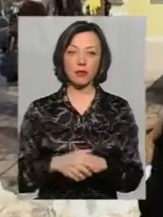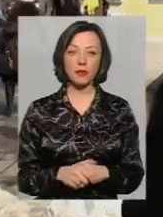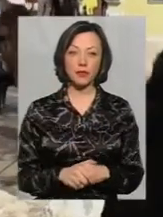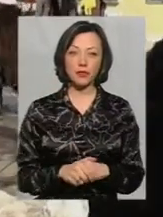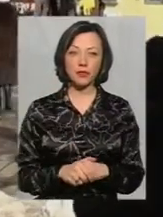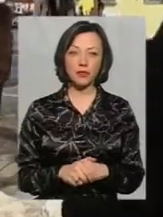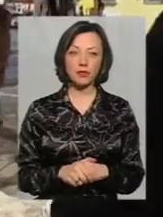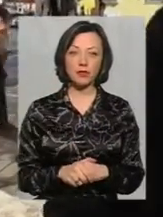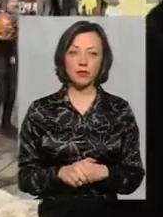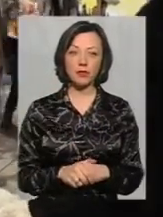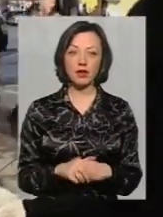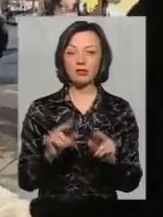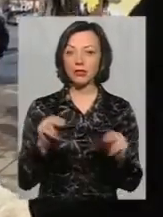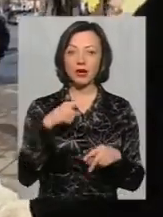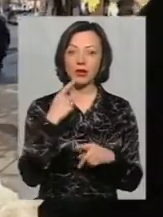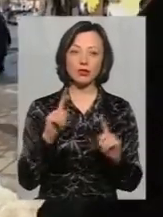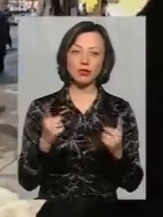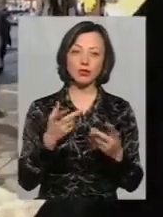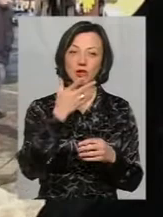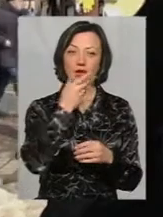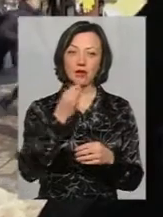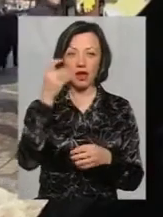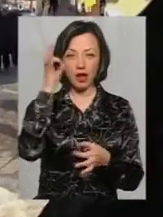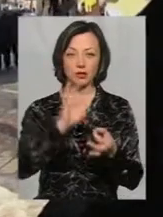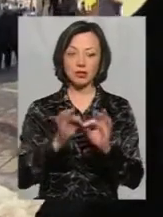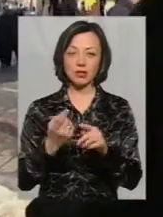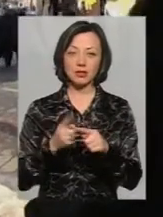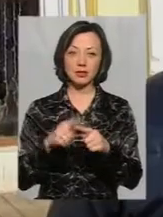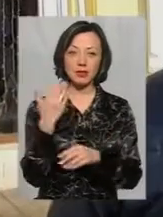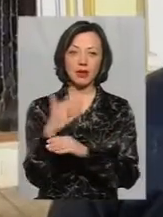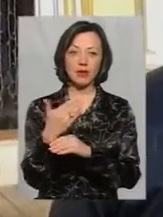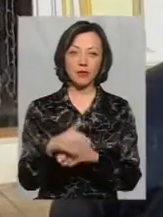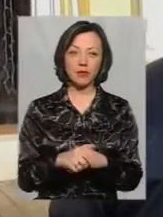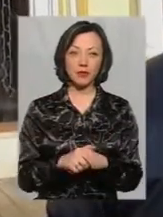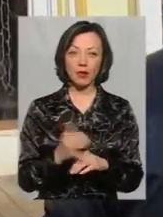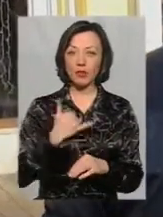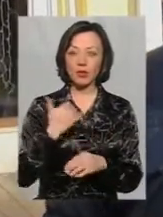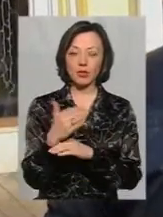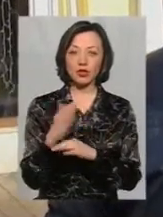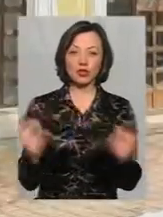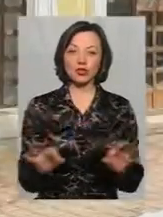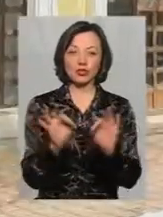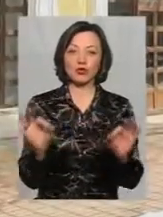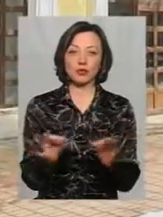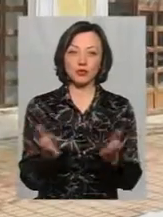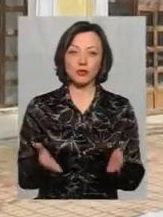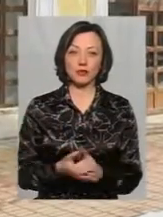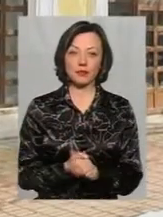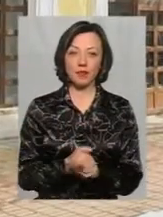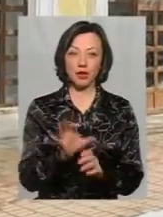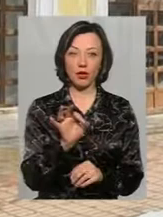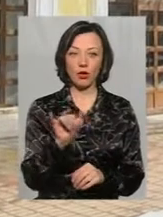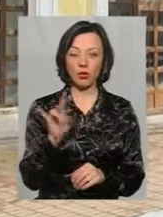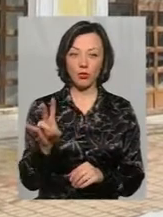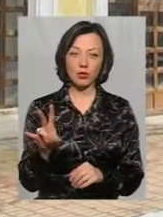Чесно кажучи, не дуже такі гарні асоціації з цим прапором. Нема прапори, це абсолютно нічого. ООН, наші